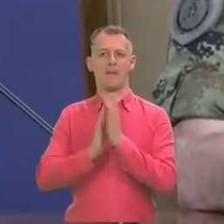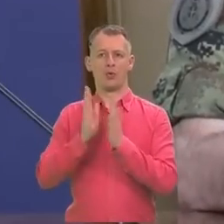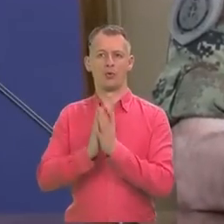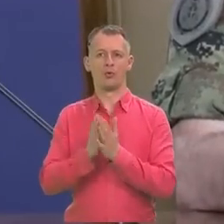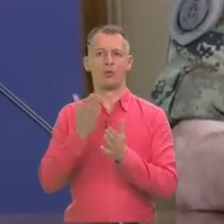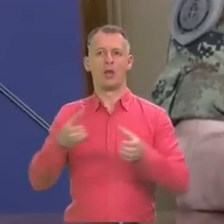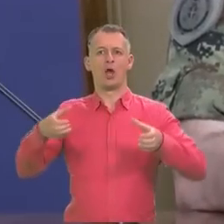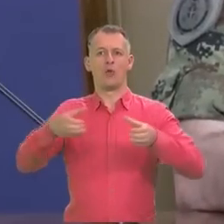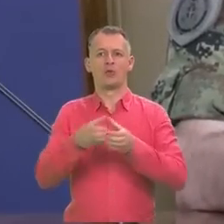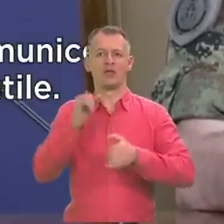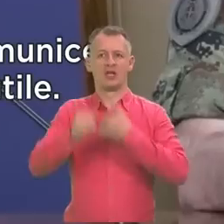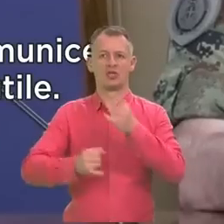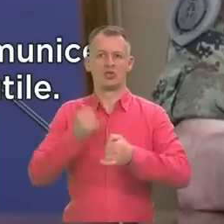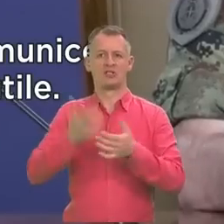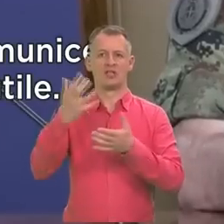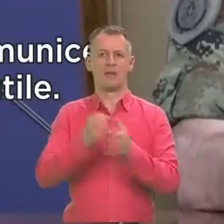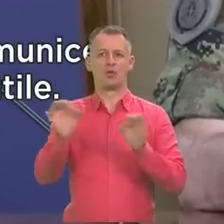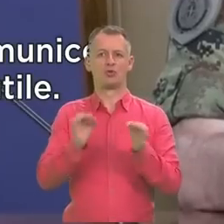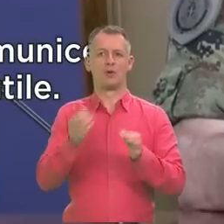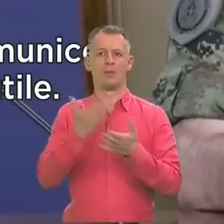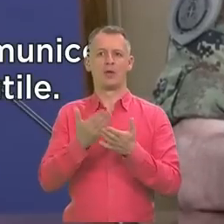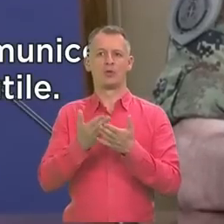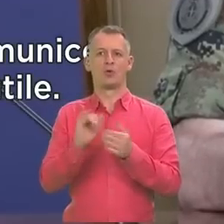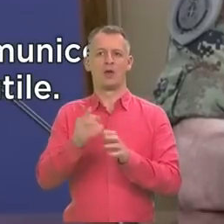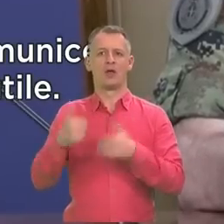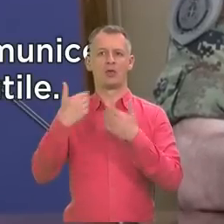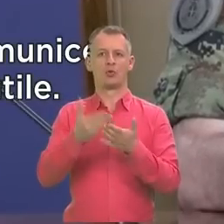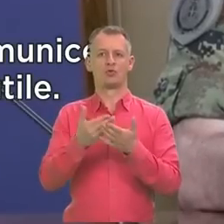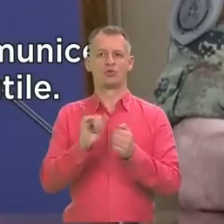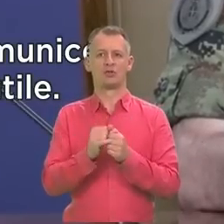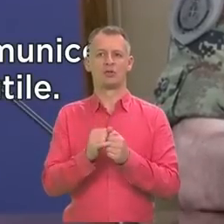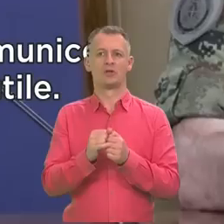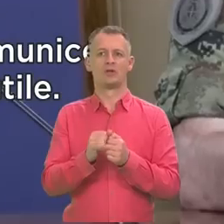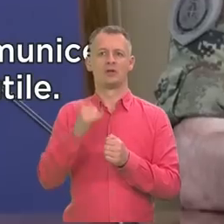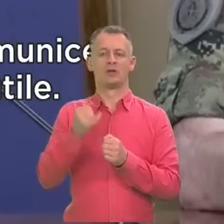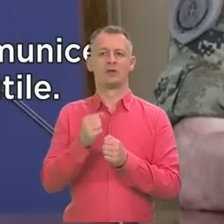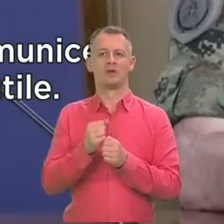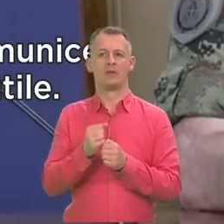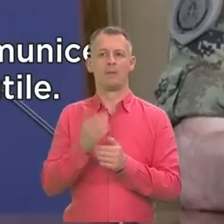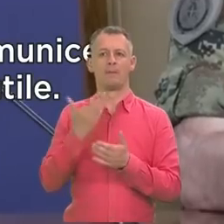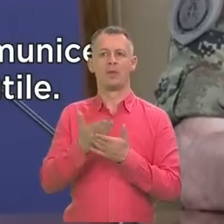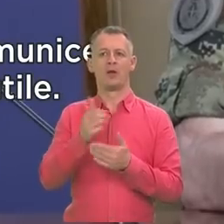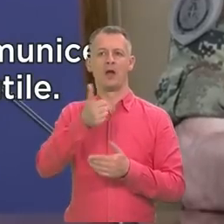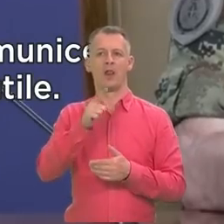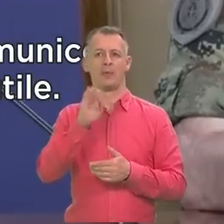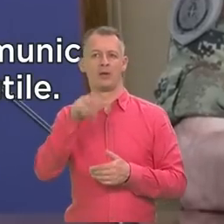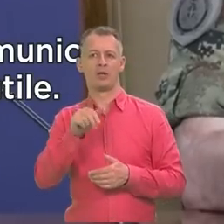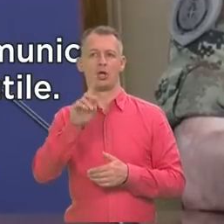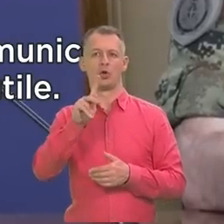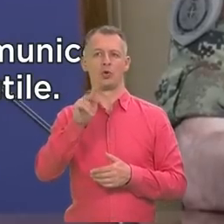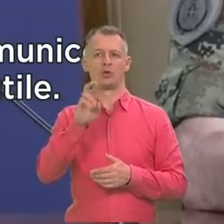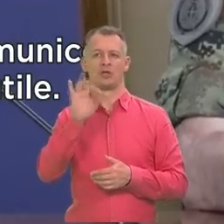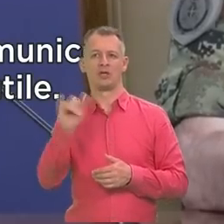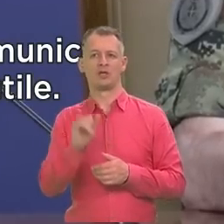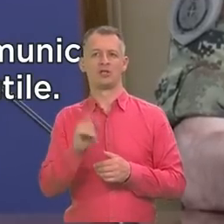međunarodnu zajednicu da urazumi Albina Kurtija da ga urazume,